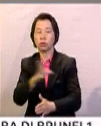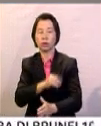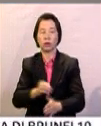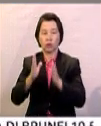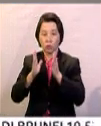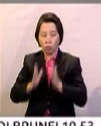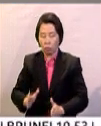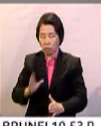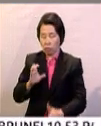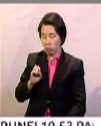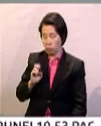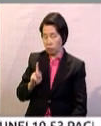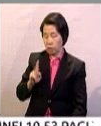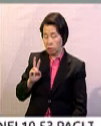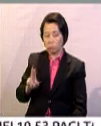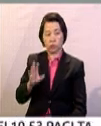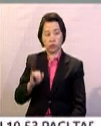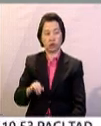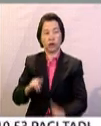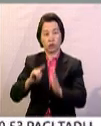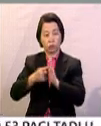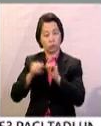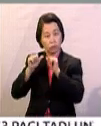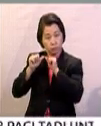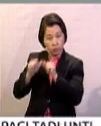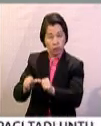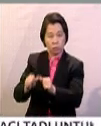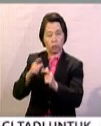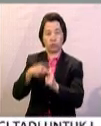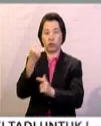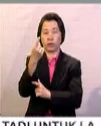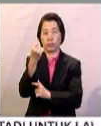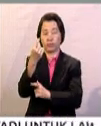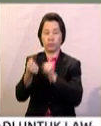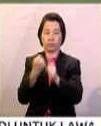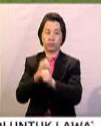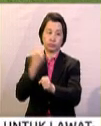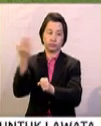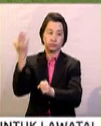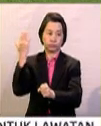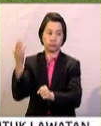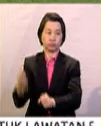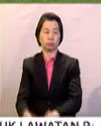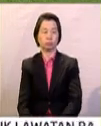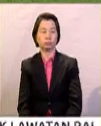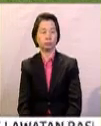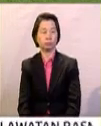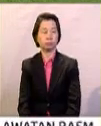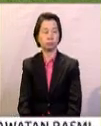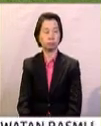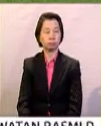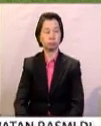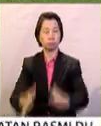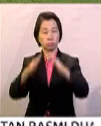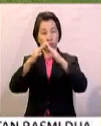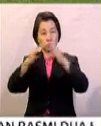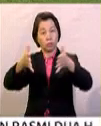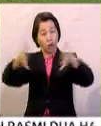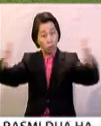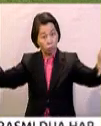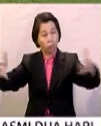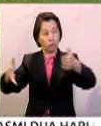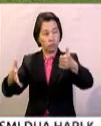kurang upaya OKU yang mula didiami sejak November tahun lalu. Dia punya rumah pun luas, sebab tu